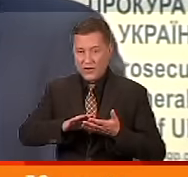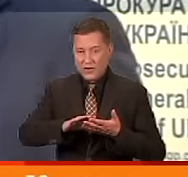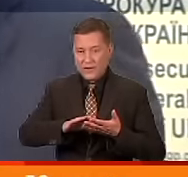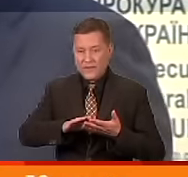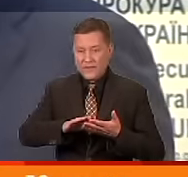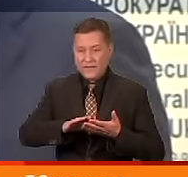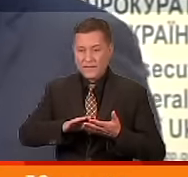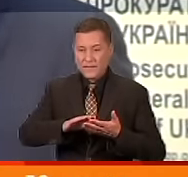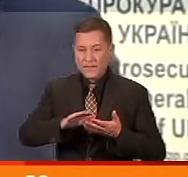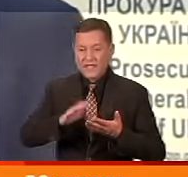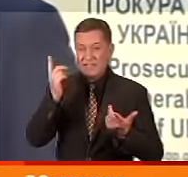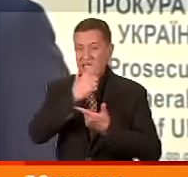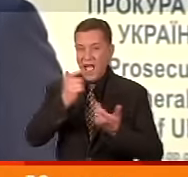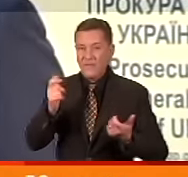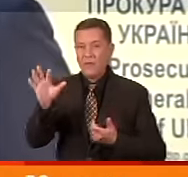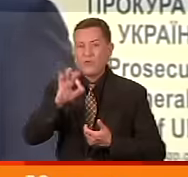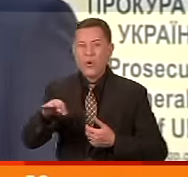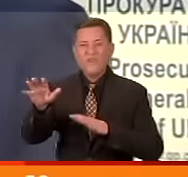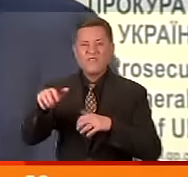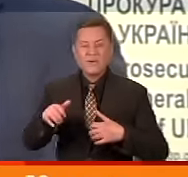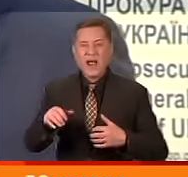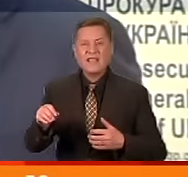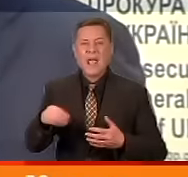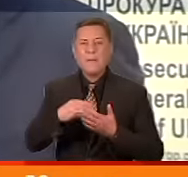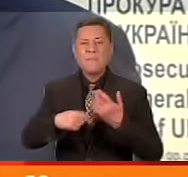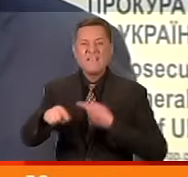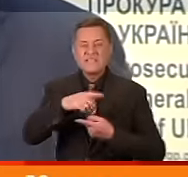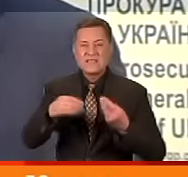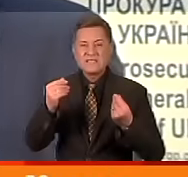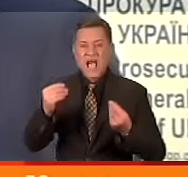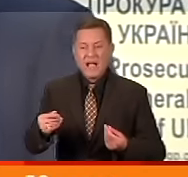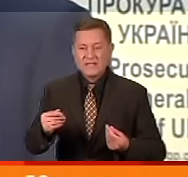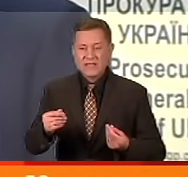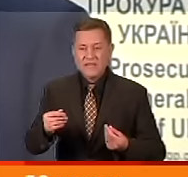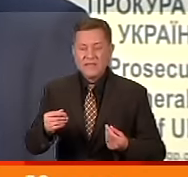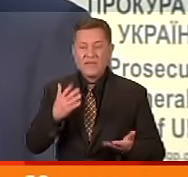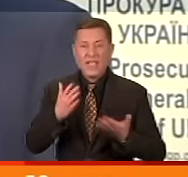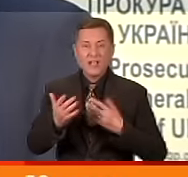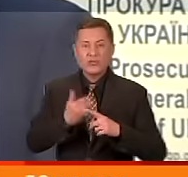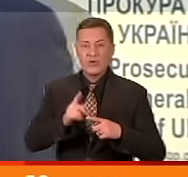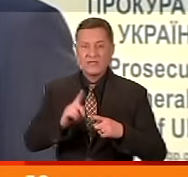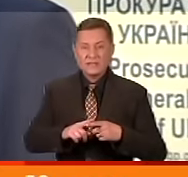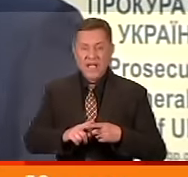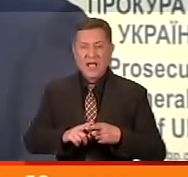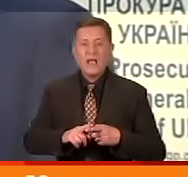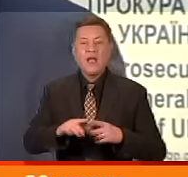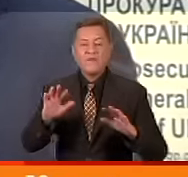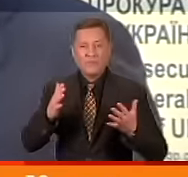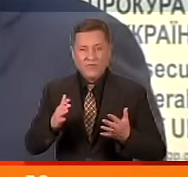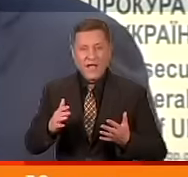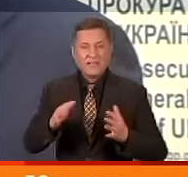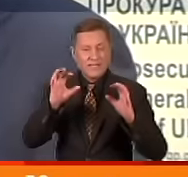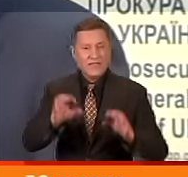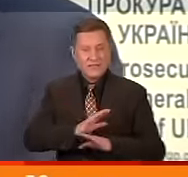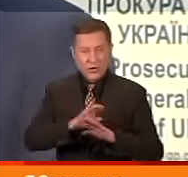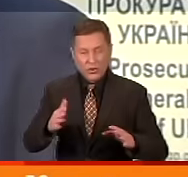відбирання бізнес-активів будь-якого бізнес-структури і часів Януковича, якщо це відбувається, то й сьогодні. Мета